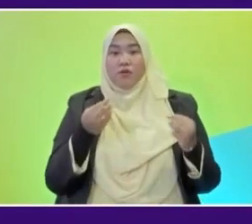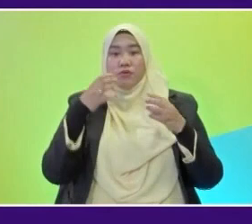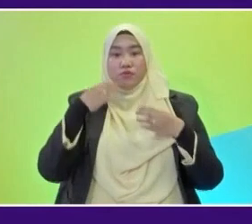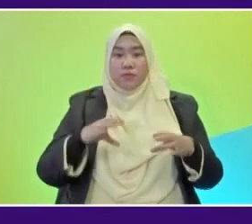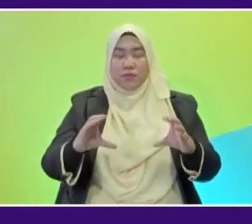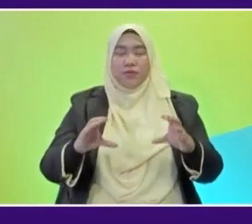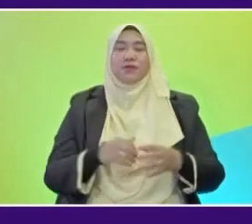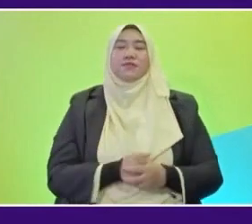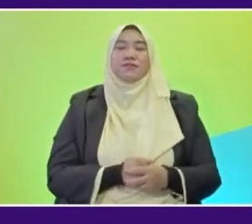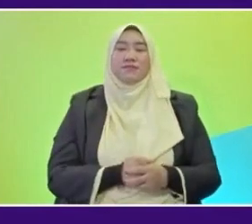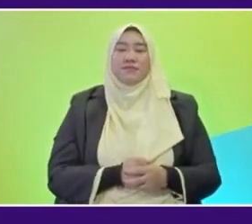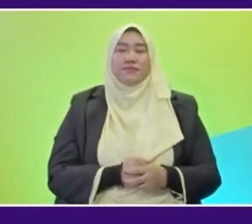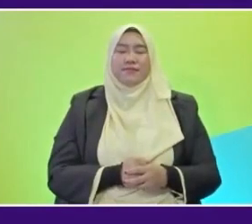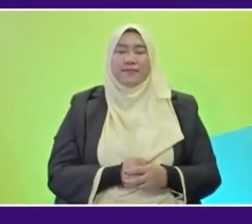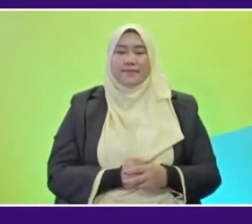daerah